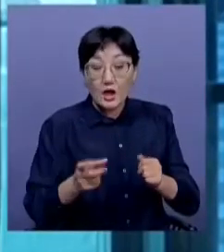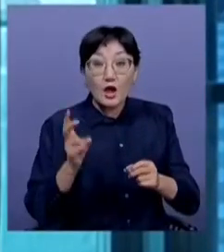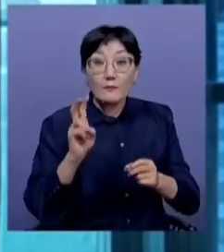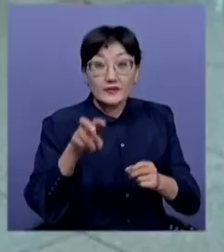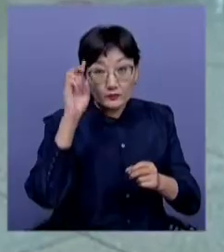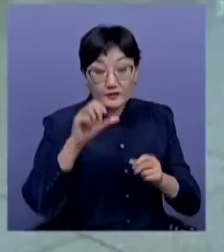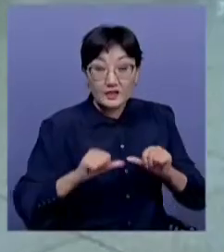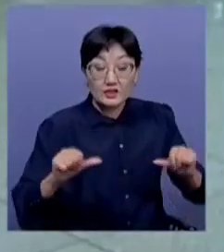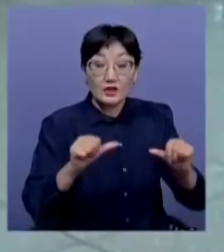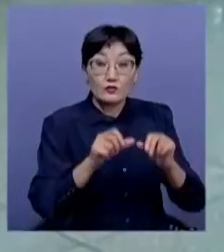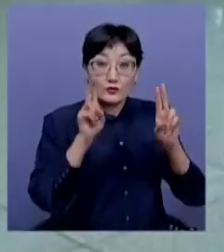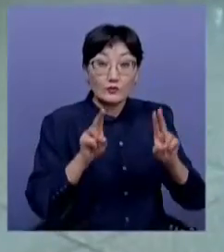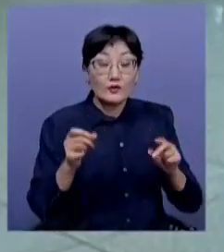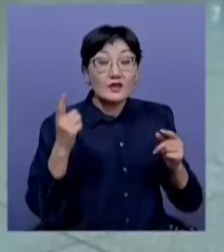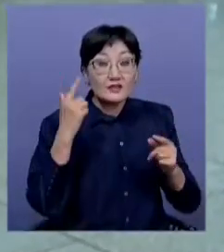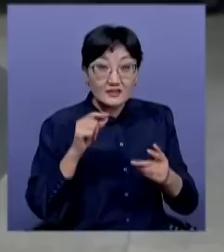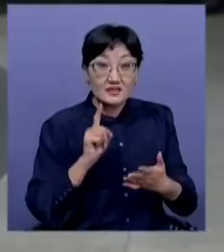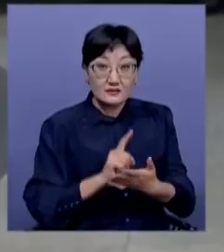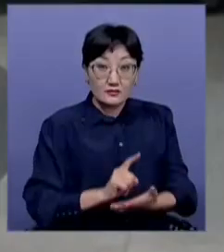елдің карантиндік талаптарын білуі қажет.